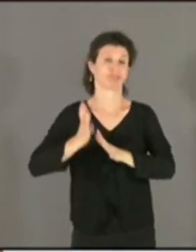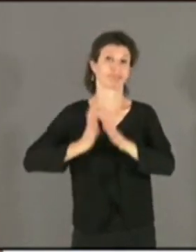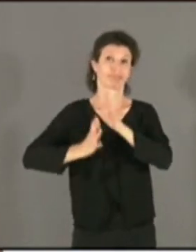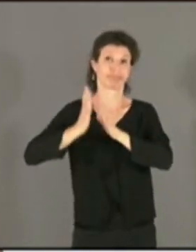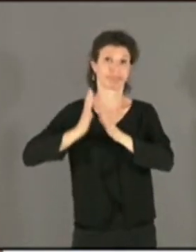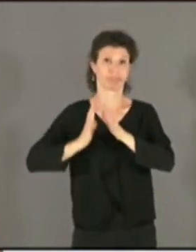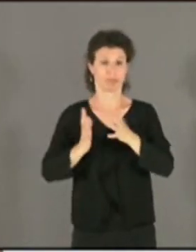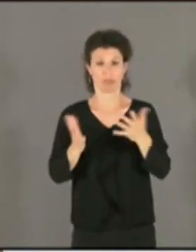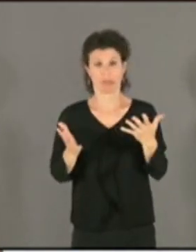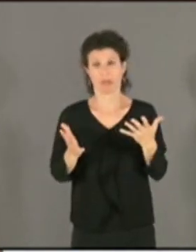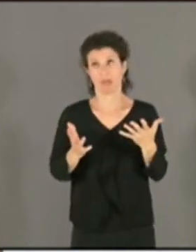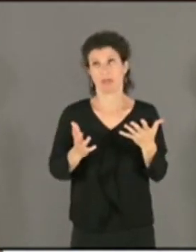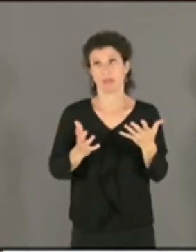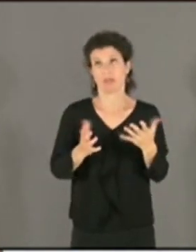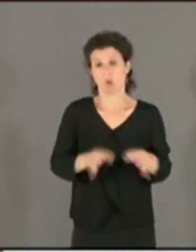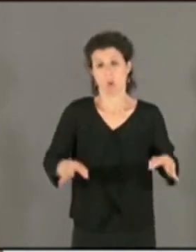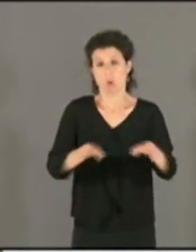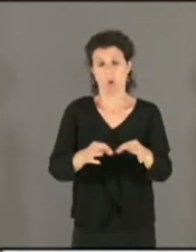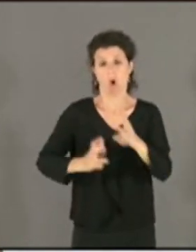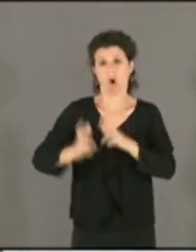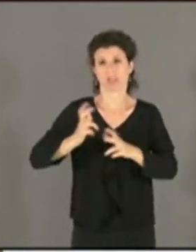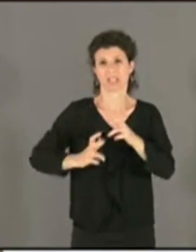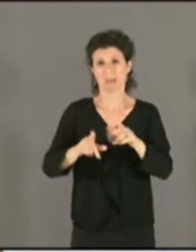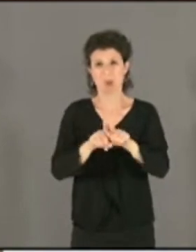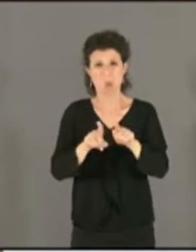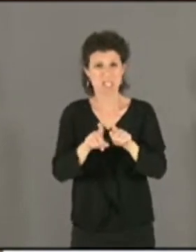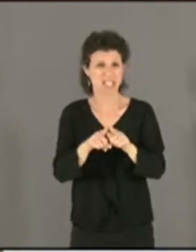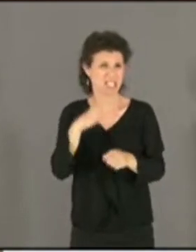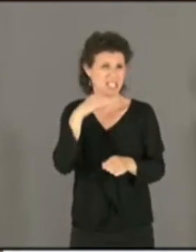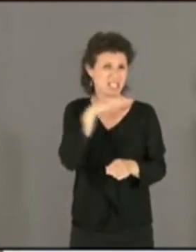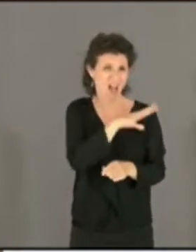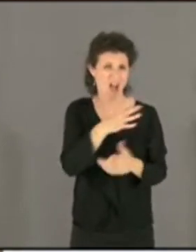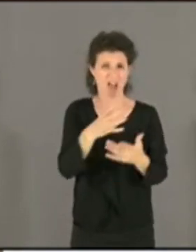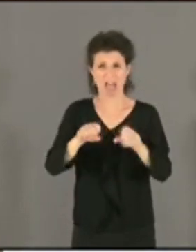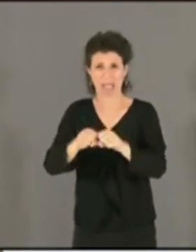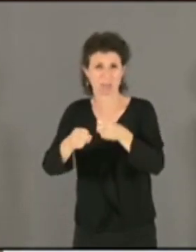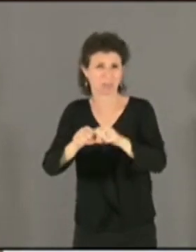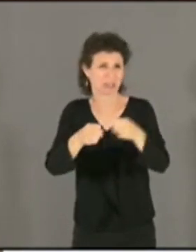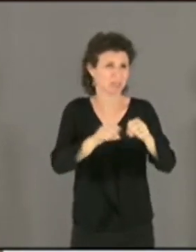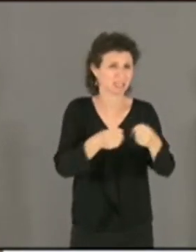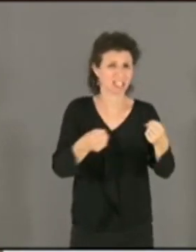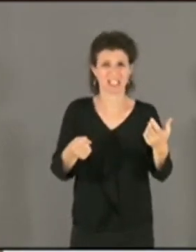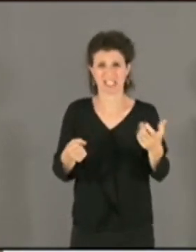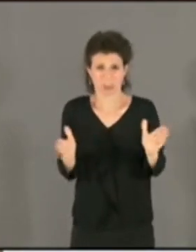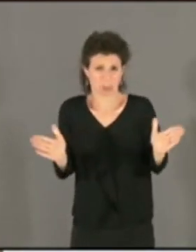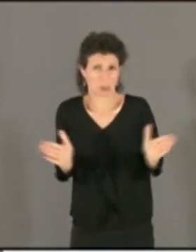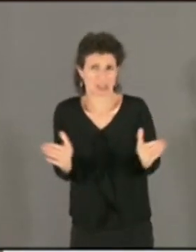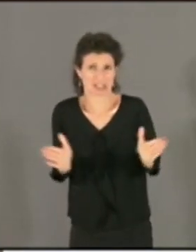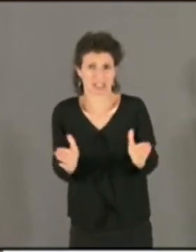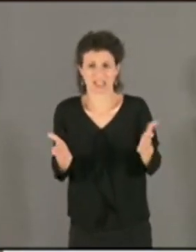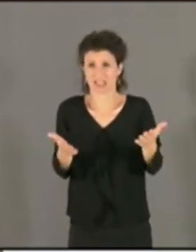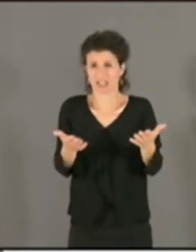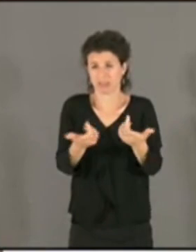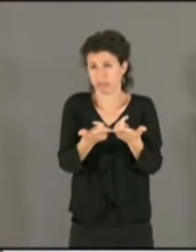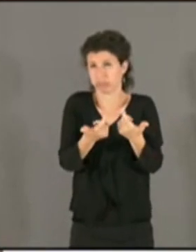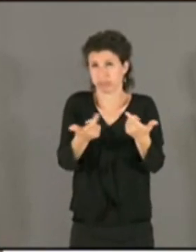au-delà de locaux anciens, leur vétusté, leur saleté, l'étroitesse des lieux, tout